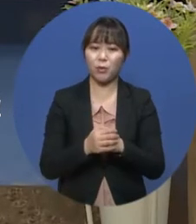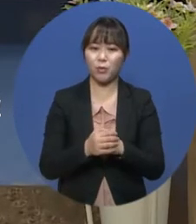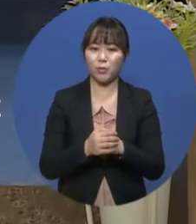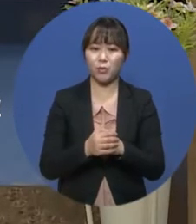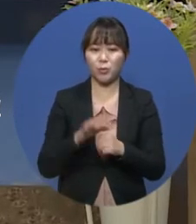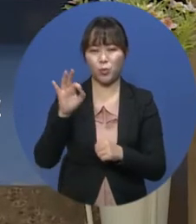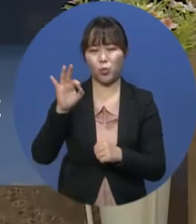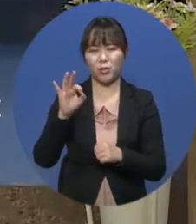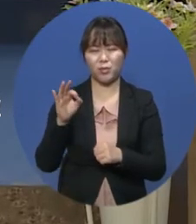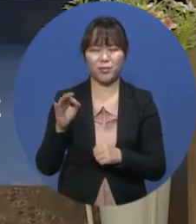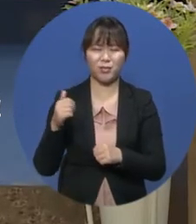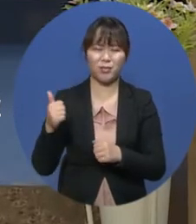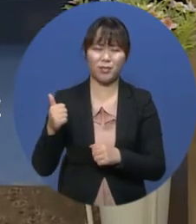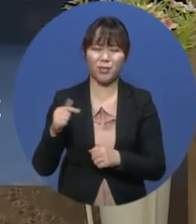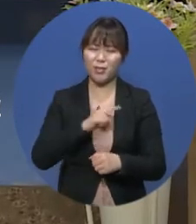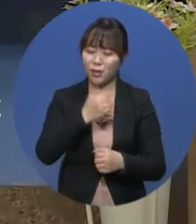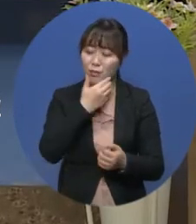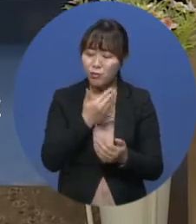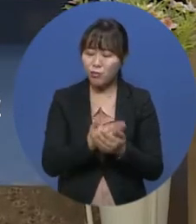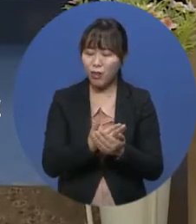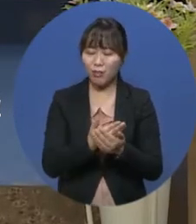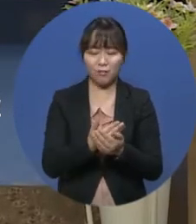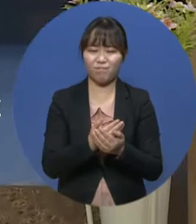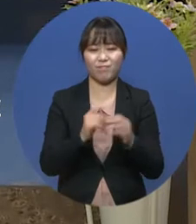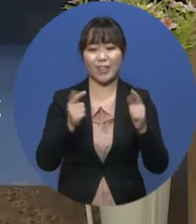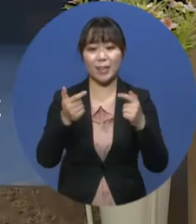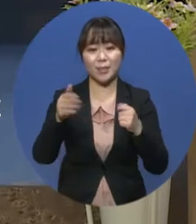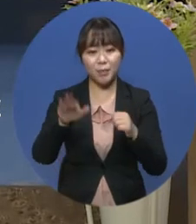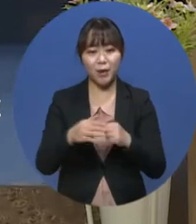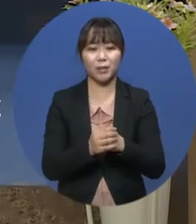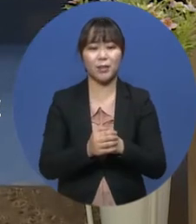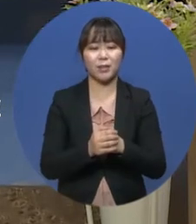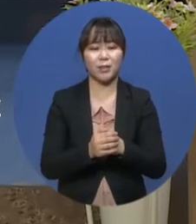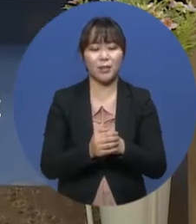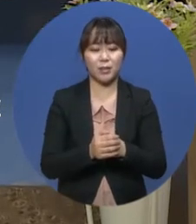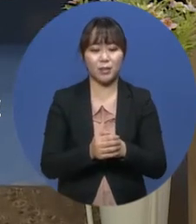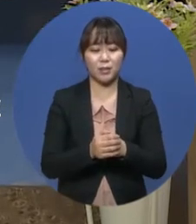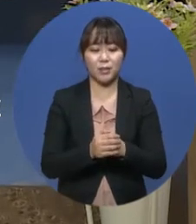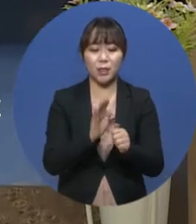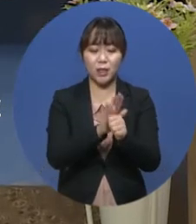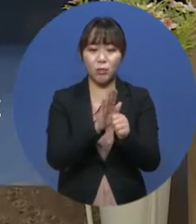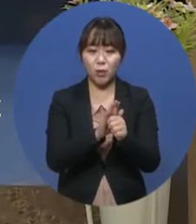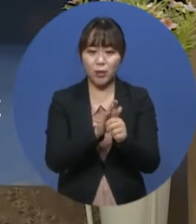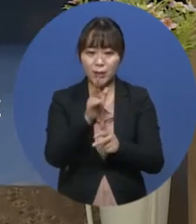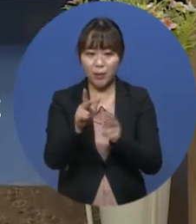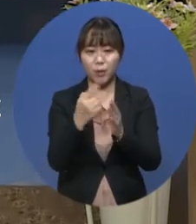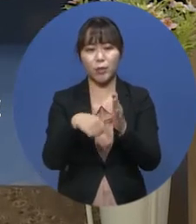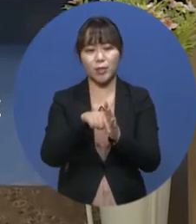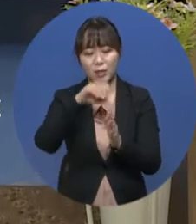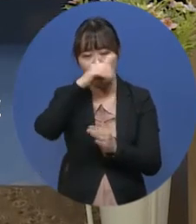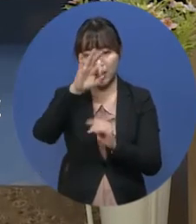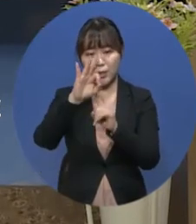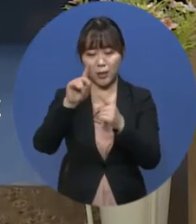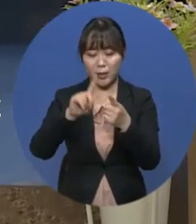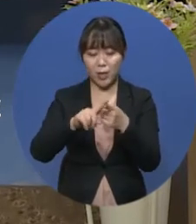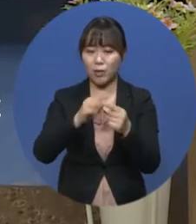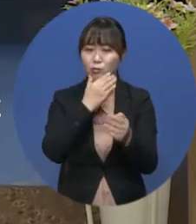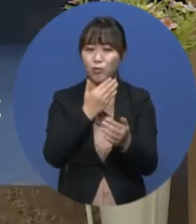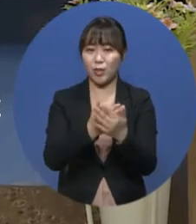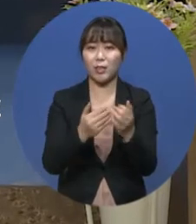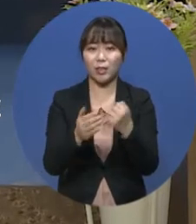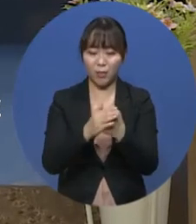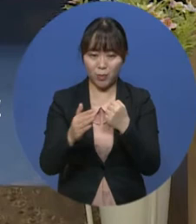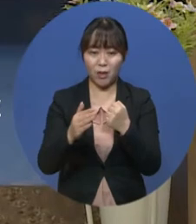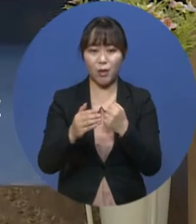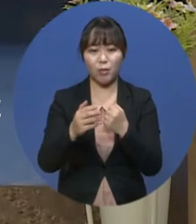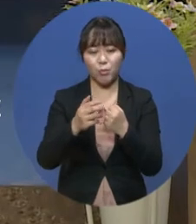최고 꽃 제일 2명은 아니지만 이 지원 사업을 하려다 보면 은이 재정적인 부분이 도 중요하잖아요 그래서 이제